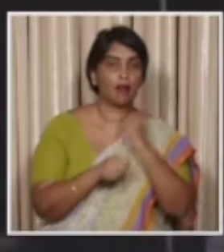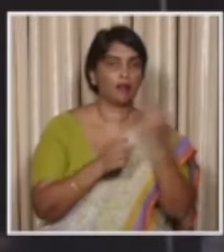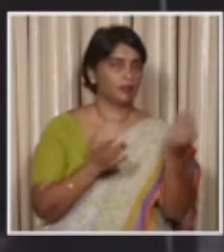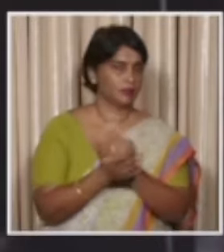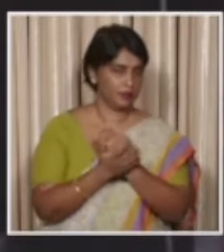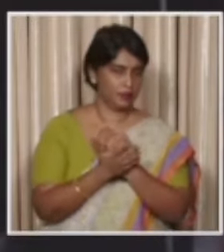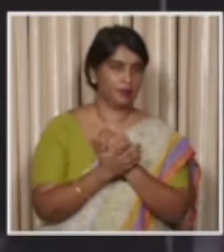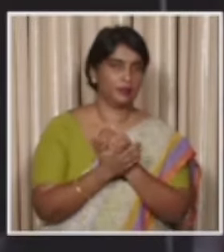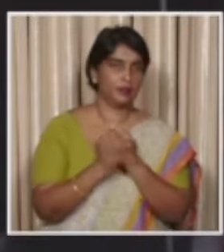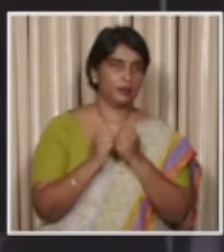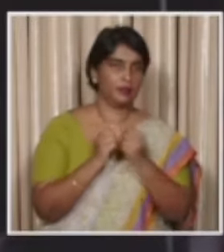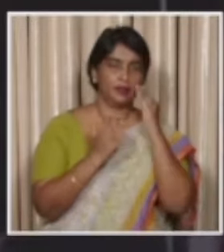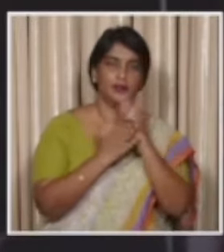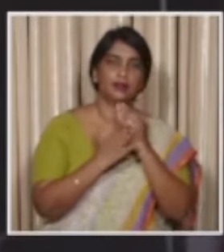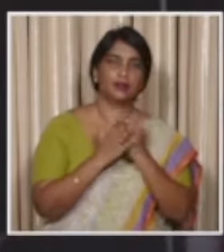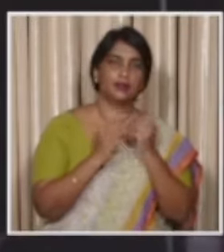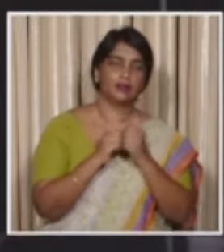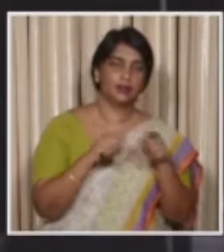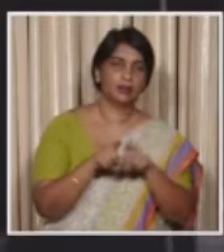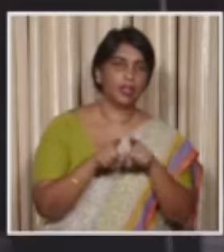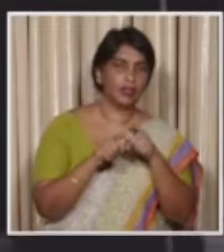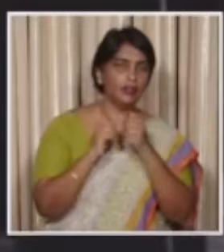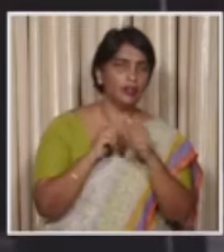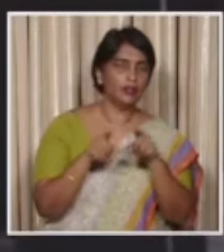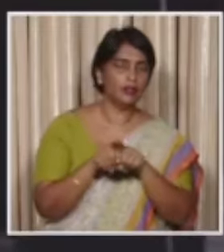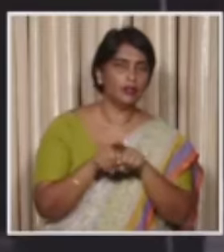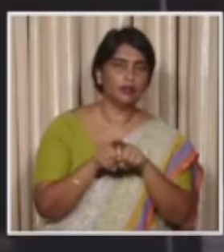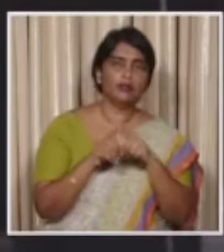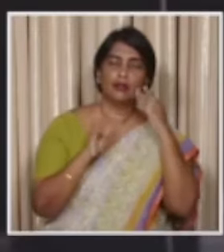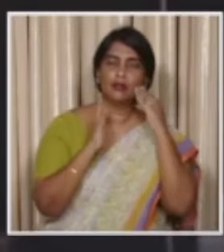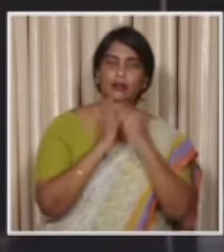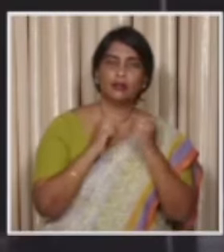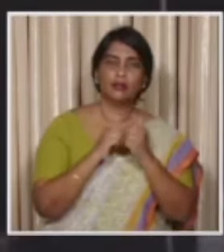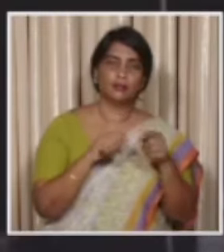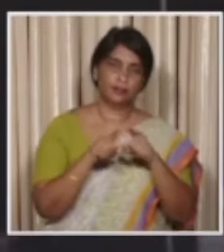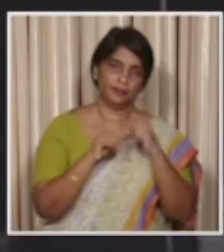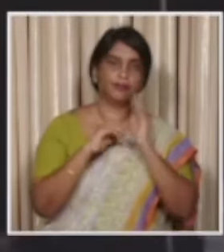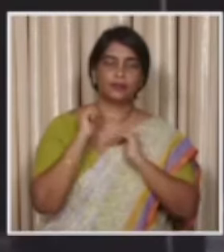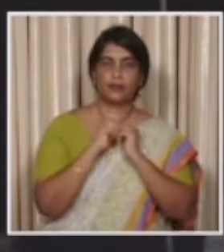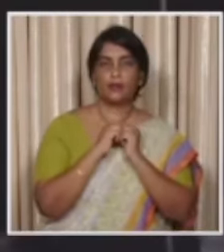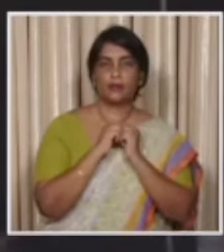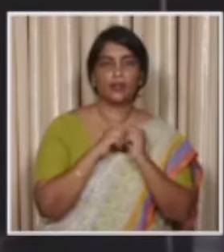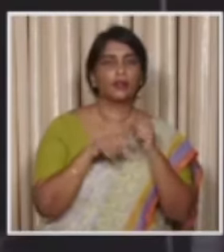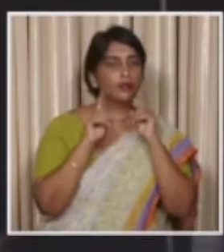තියෙන්නේ. එක පුද්ගලයෙකුට කෑම වේලකට රුපියල් 150යි දවසටම 450යි. මන් දන්නේ